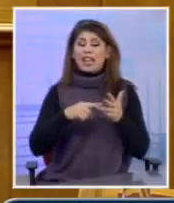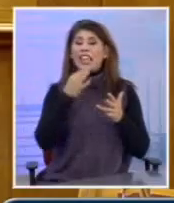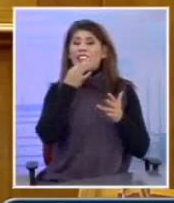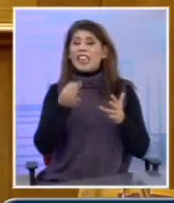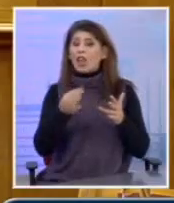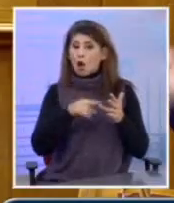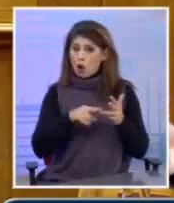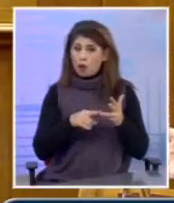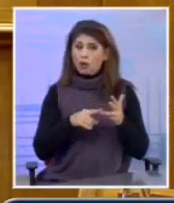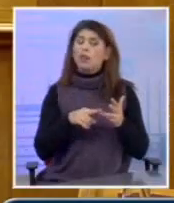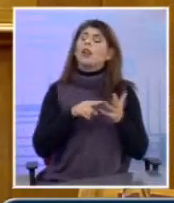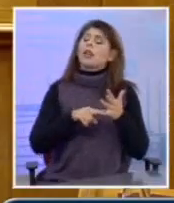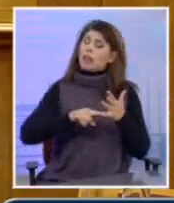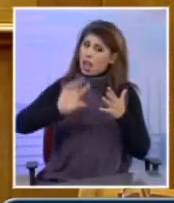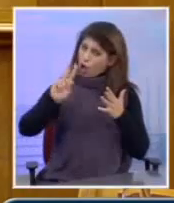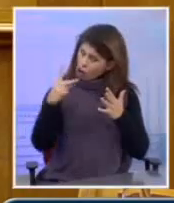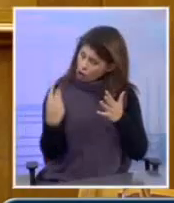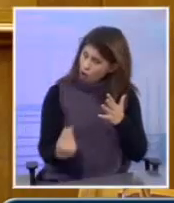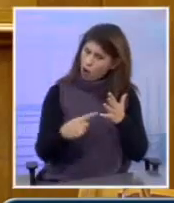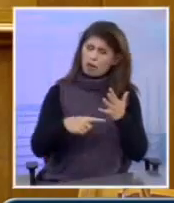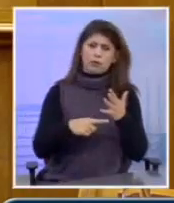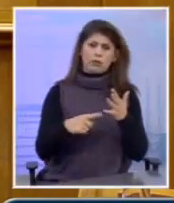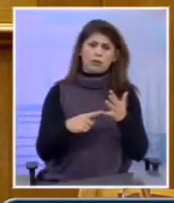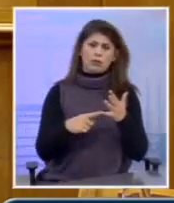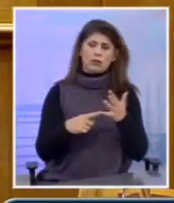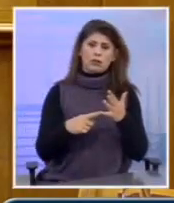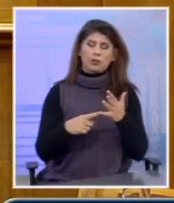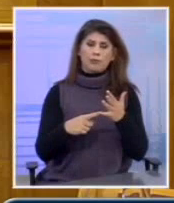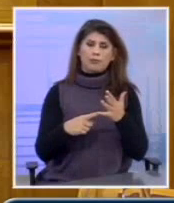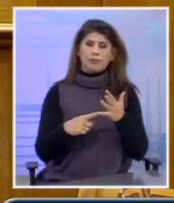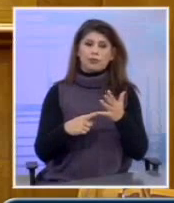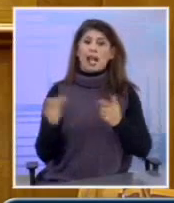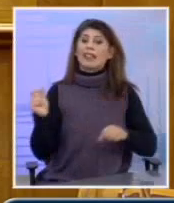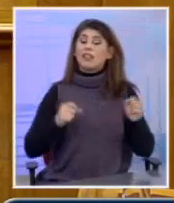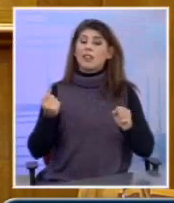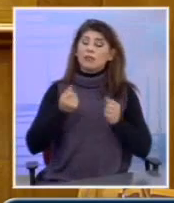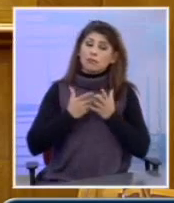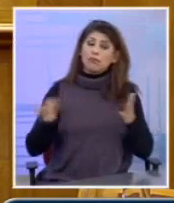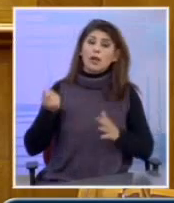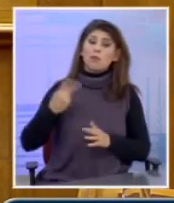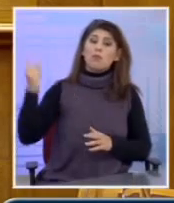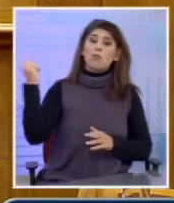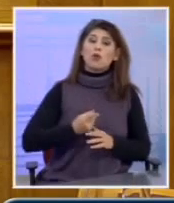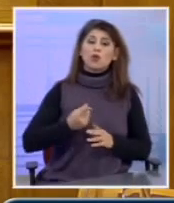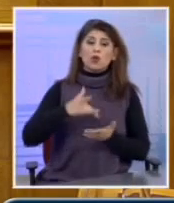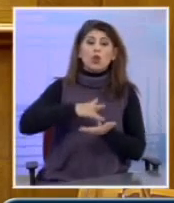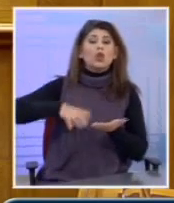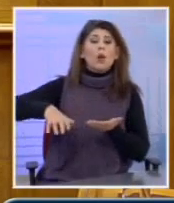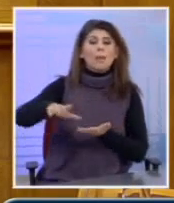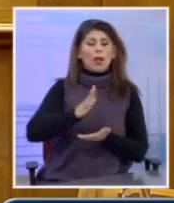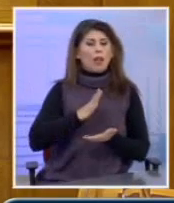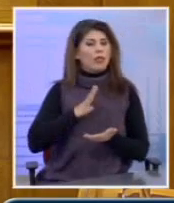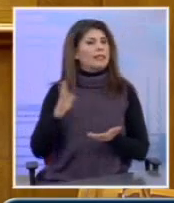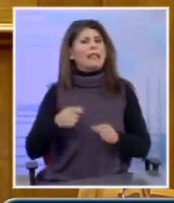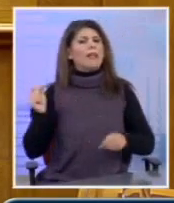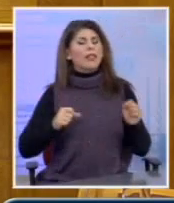Χίο και στην ΚΟ, η αντίδραση της μεγάλης πλειοψηφίας τοπικής κοινωνίας είναι